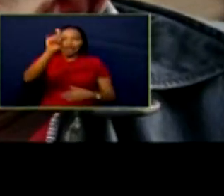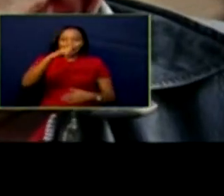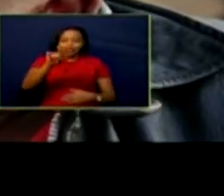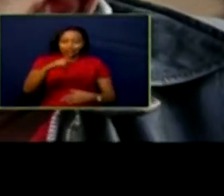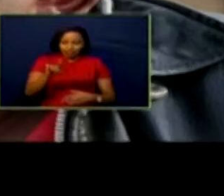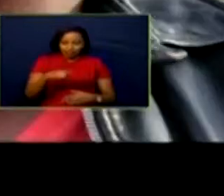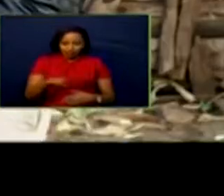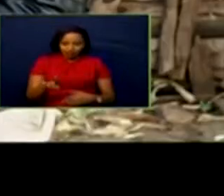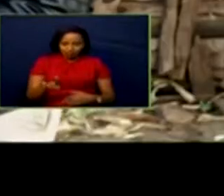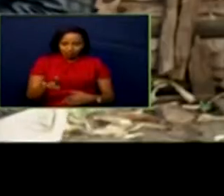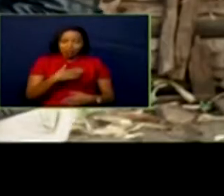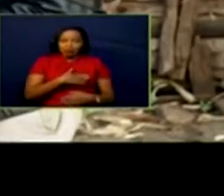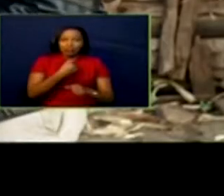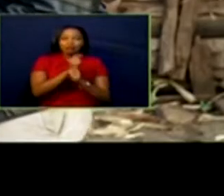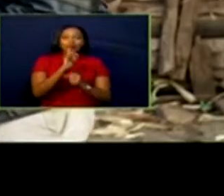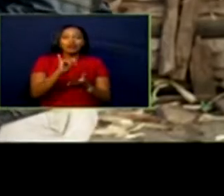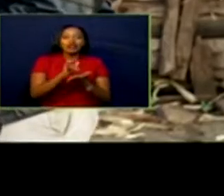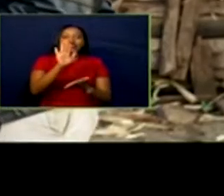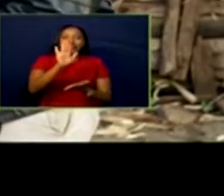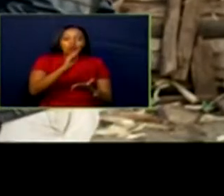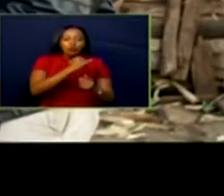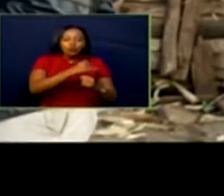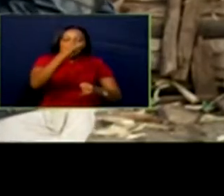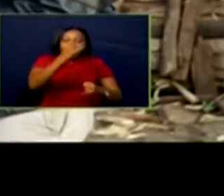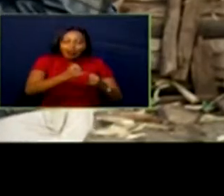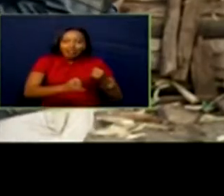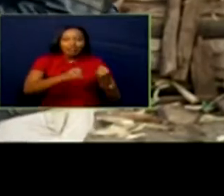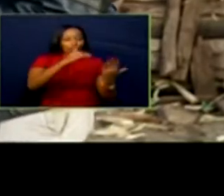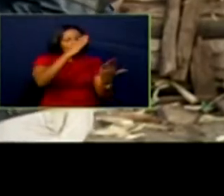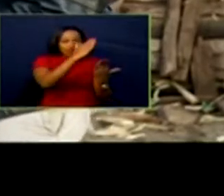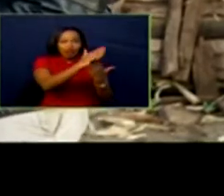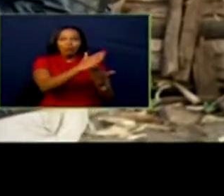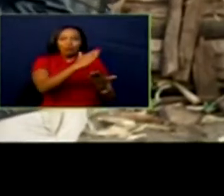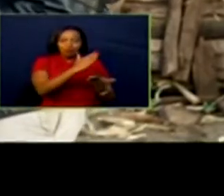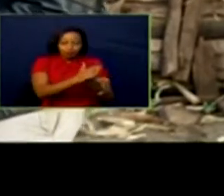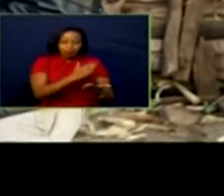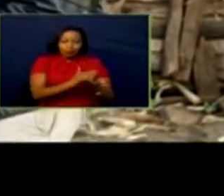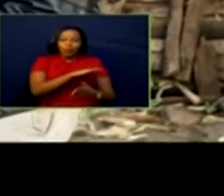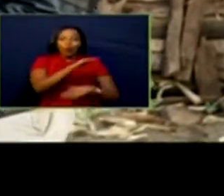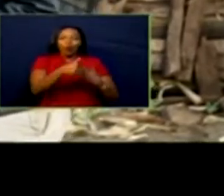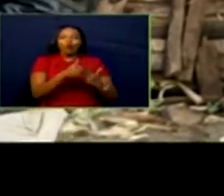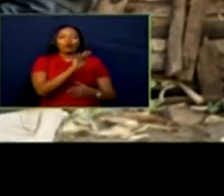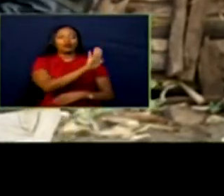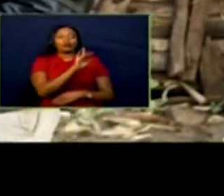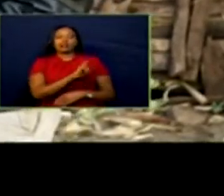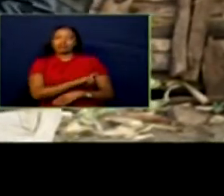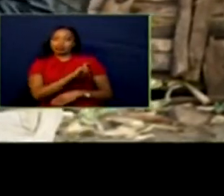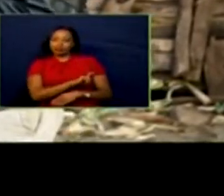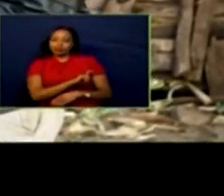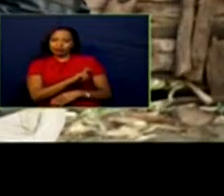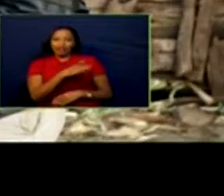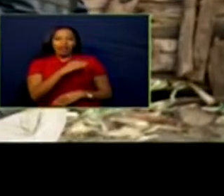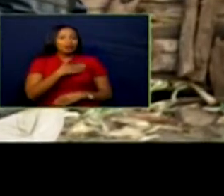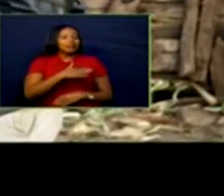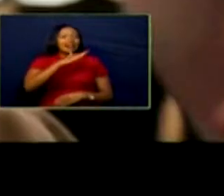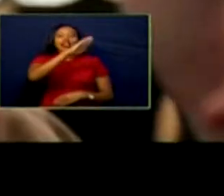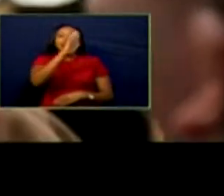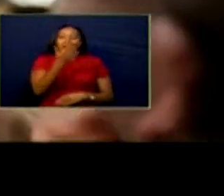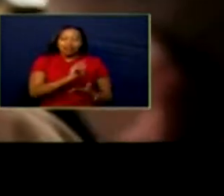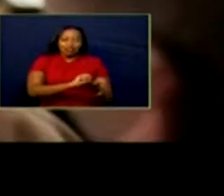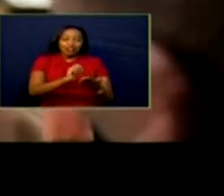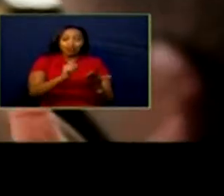imeangalia masilahi yako. Na usiwahi sign proposal form ambayo haijaandikwa kitu chochote.